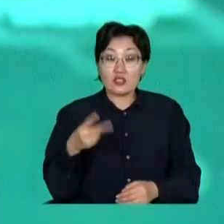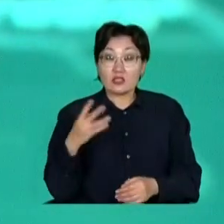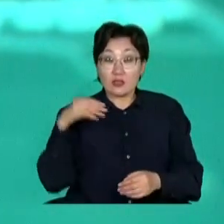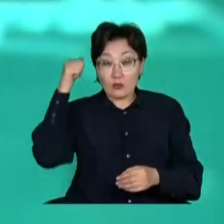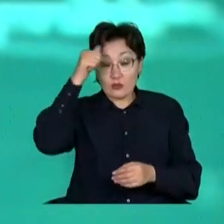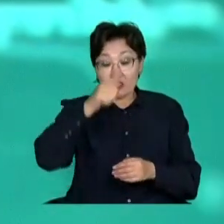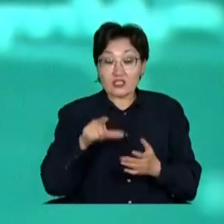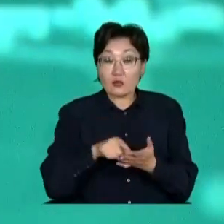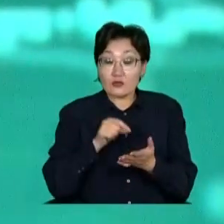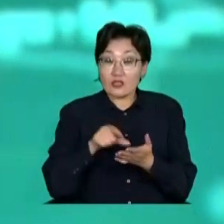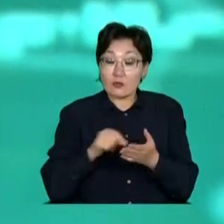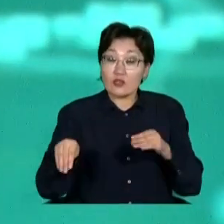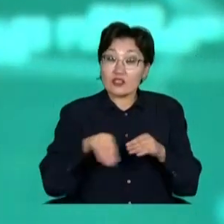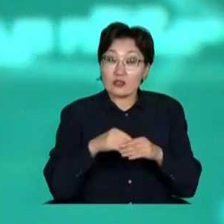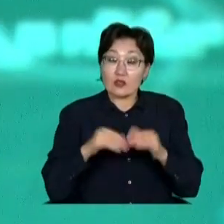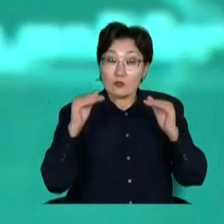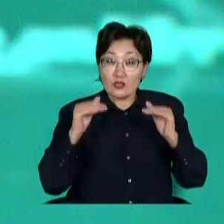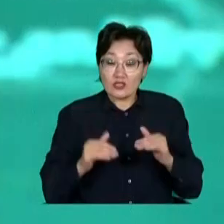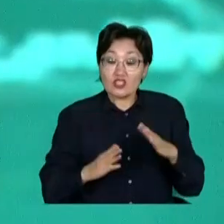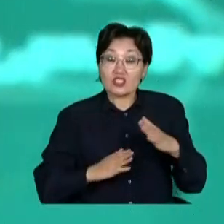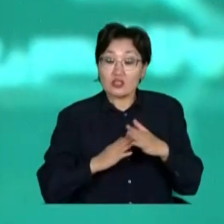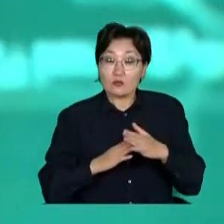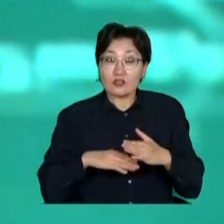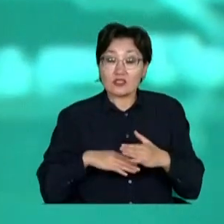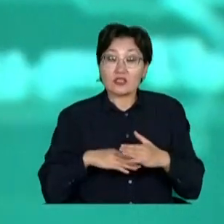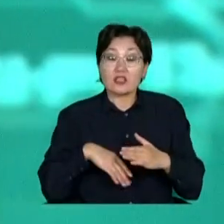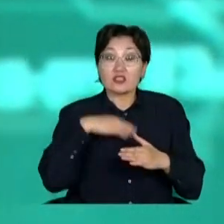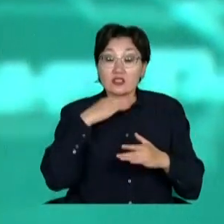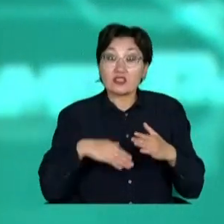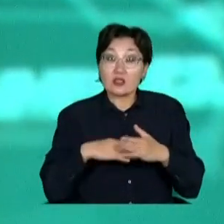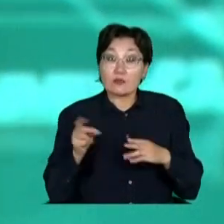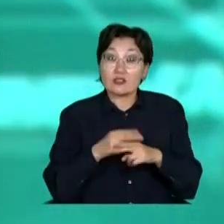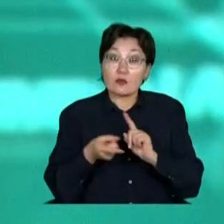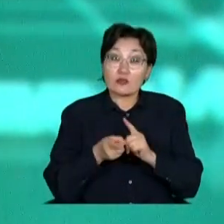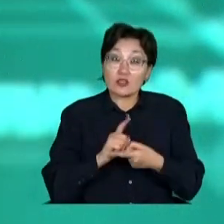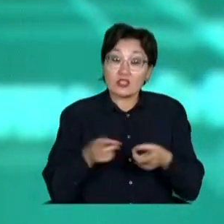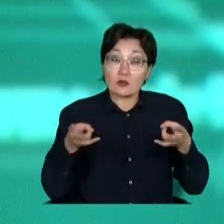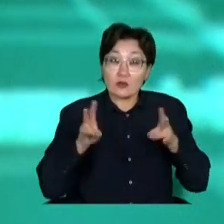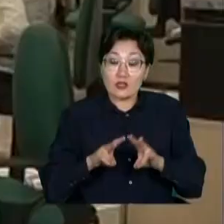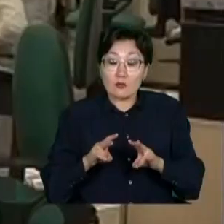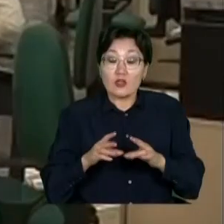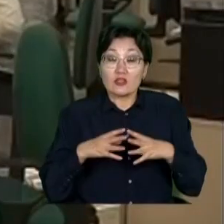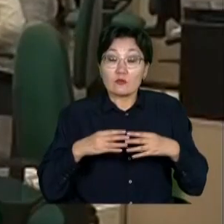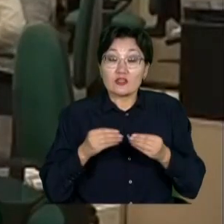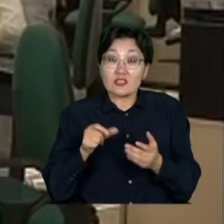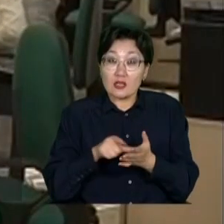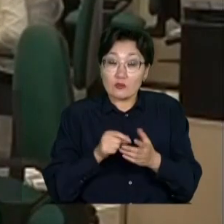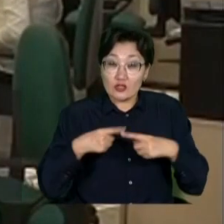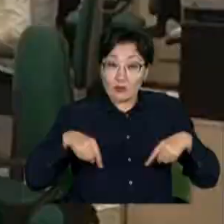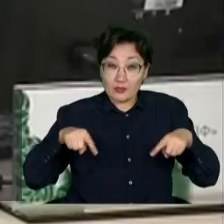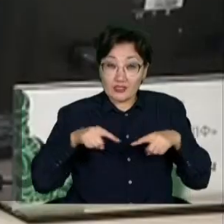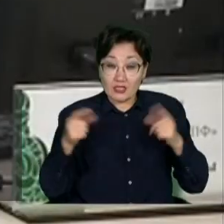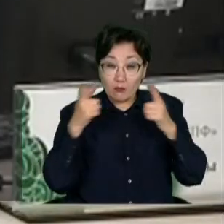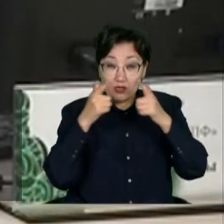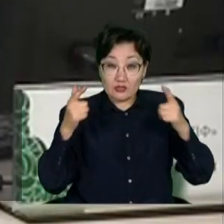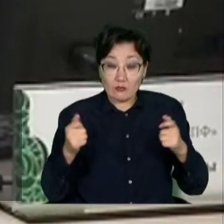2024 жылы зейнетақы жинақтарының ең төменгі жеткілікті шегі өзгерсіз қалады. Бұл туралы бірыңғай жинақтаушы зейнетақы қоры акционерлік қоғамы